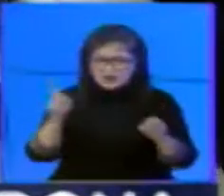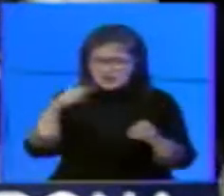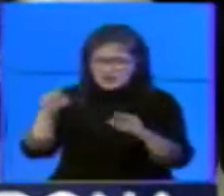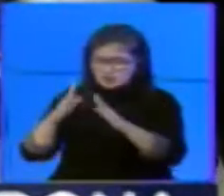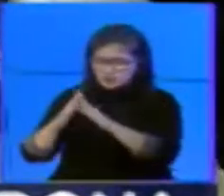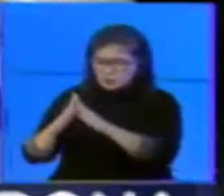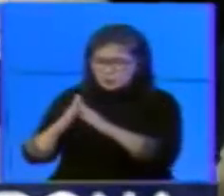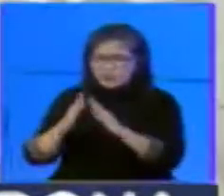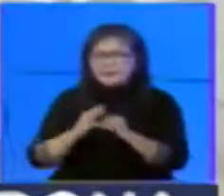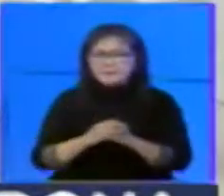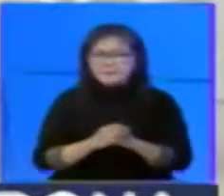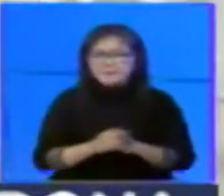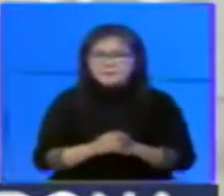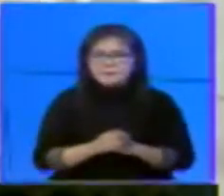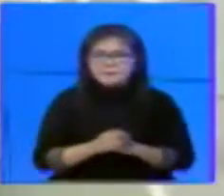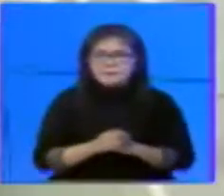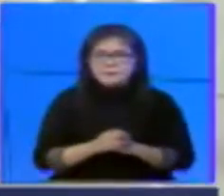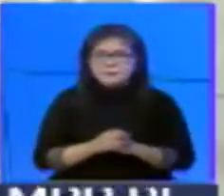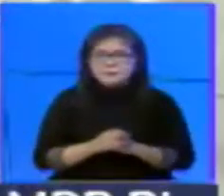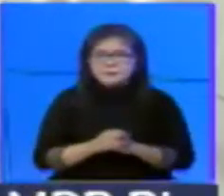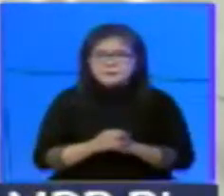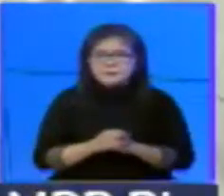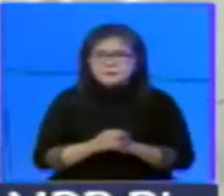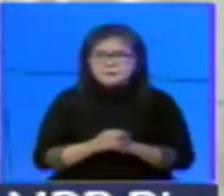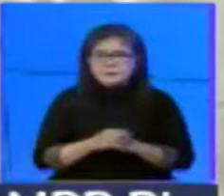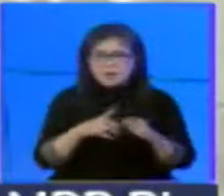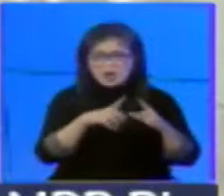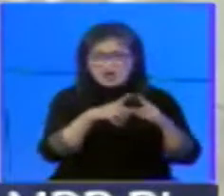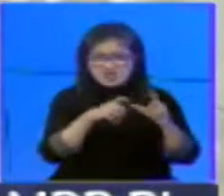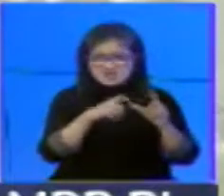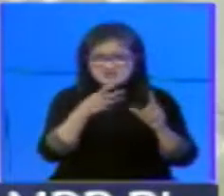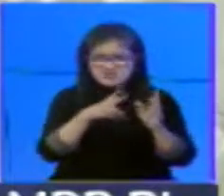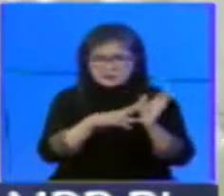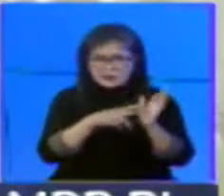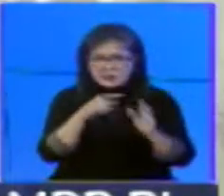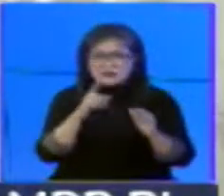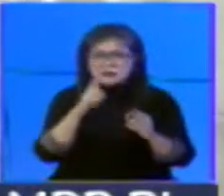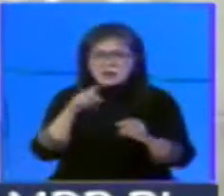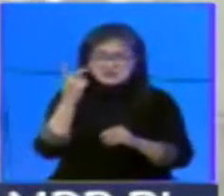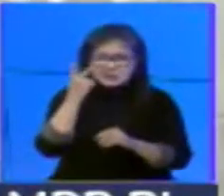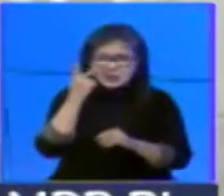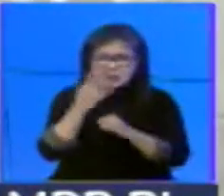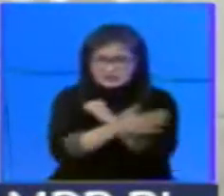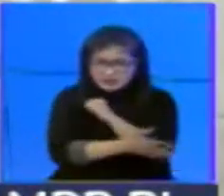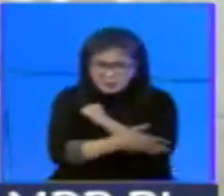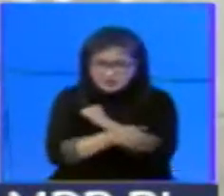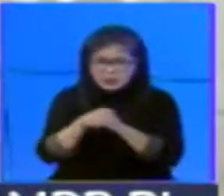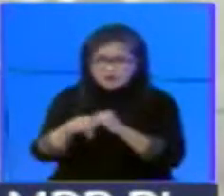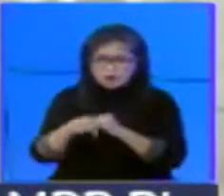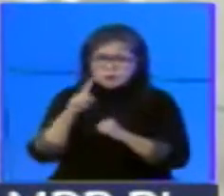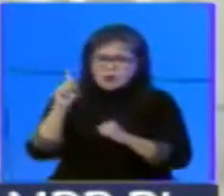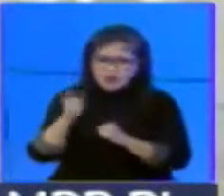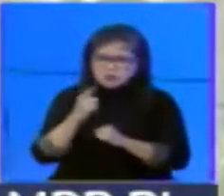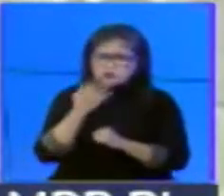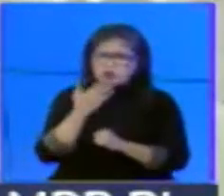imbauan pemerintah. Aset negara harus kita jaga, nah oleh karena itulah kita lakukan piket yang semuanya